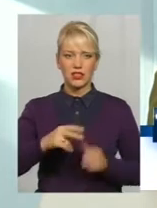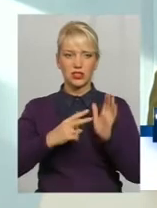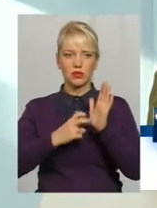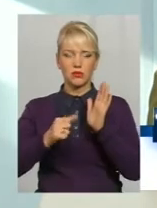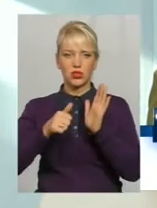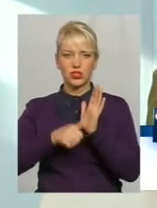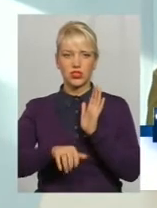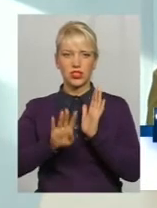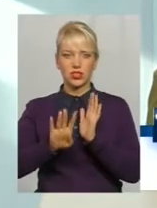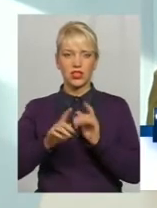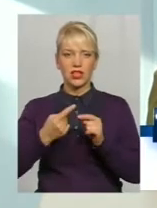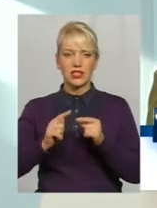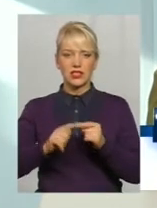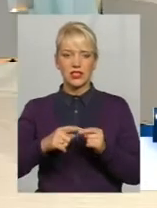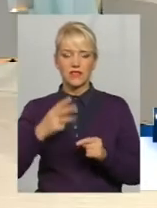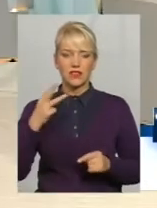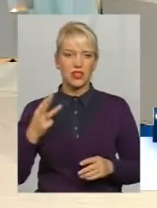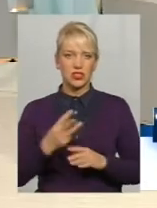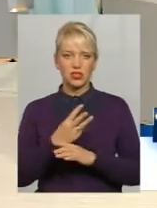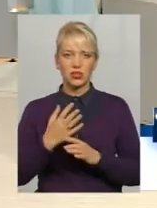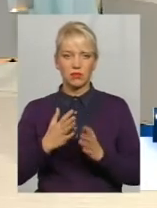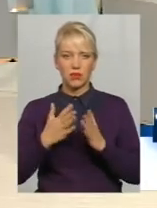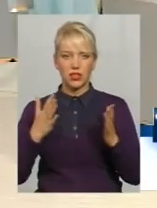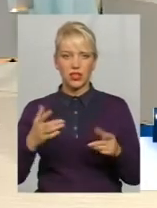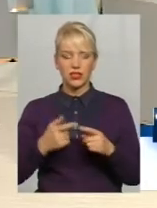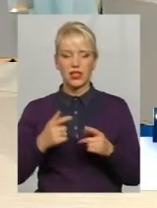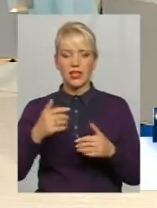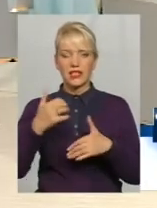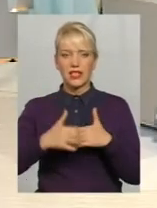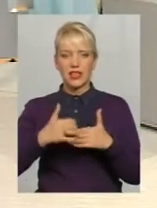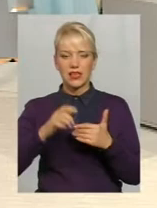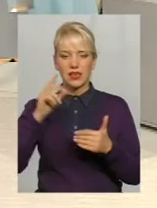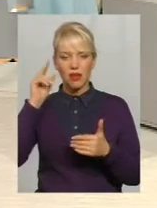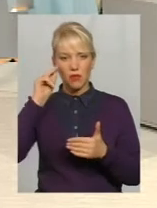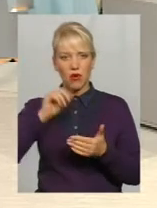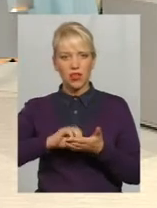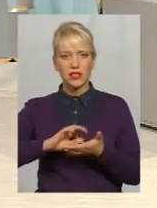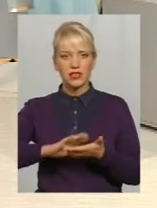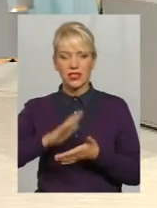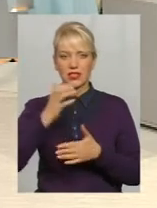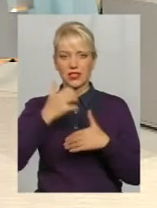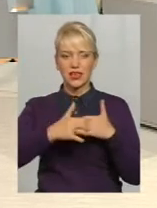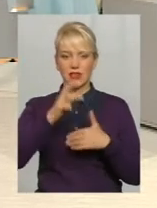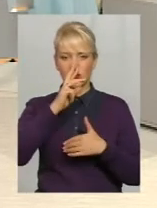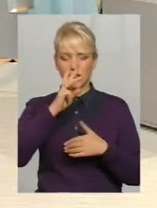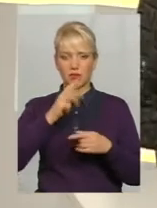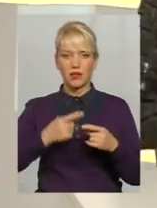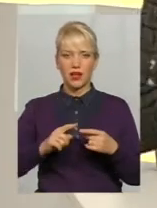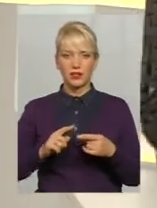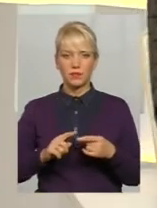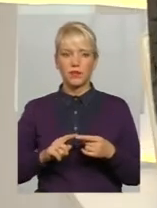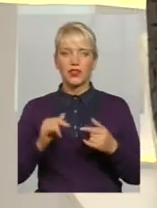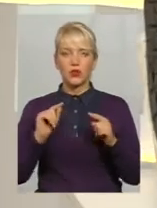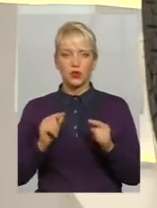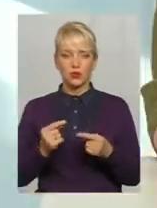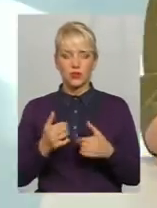3764. Це втричі більший практично показник середньої заробітної плати взявся для осучаснення наших пенсійних виплат. І тому